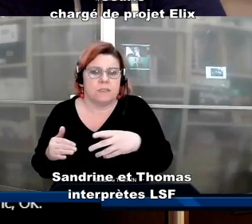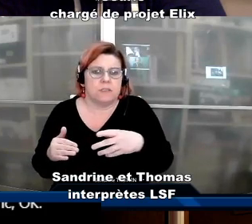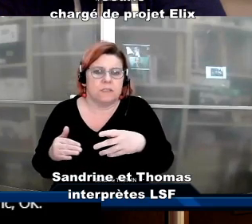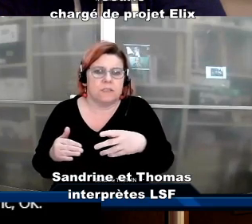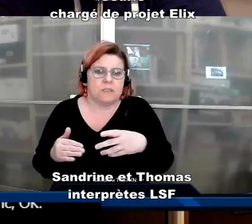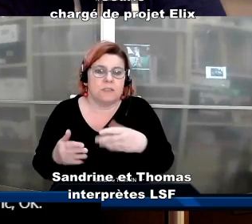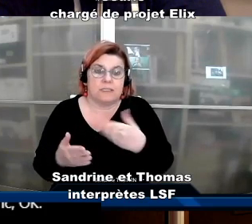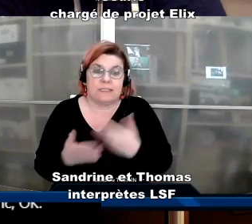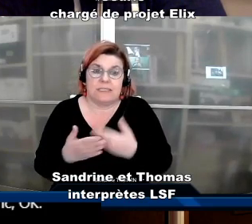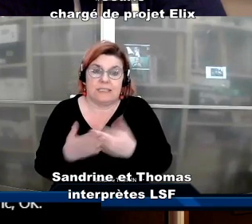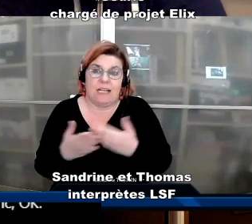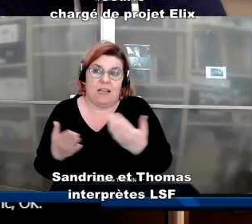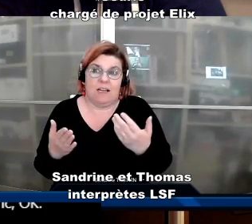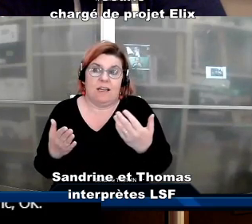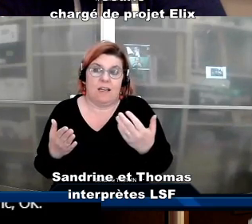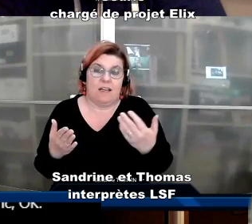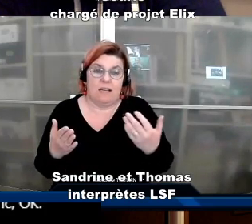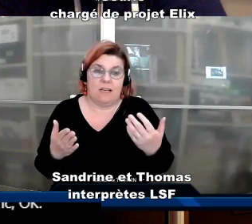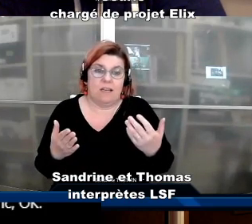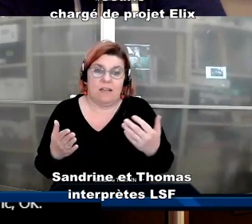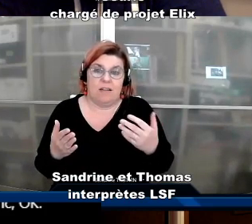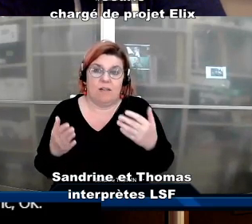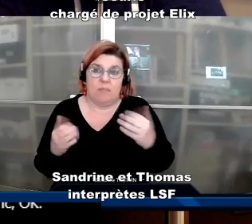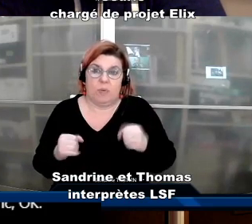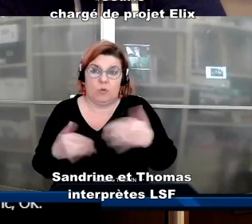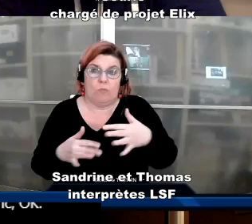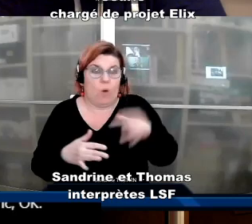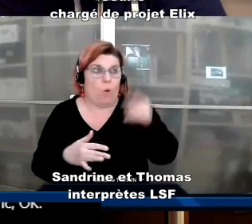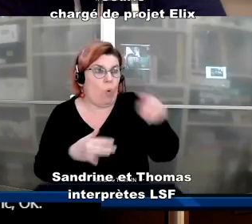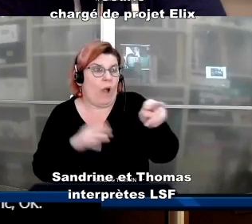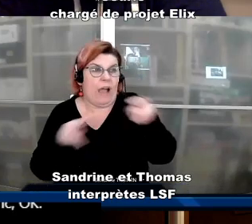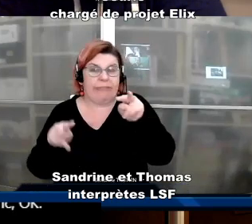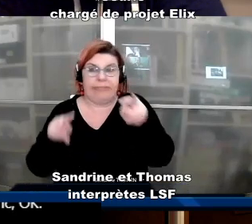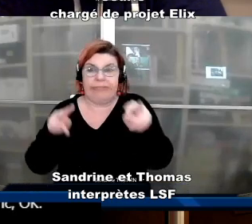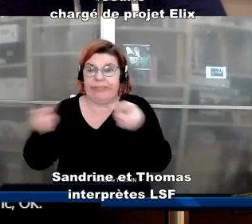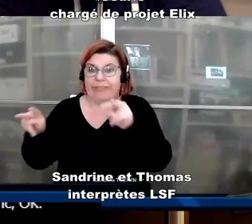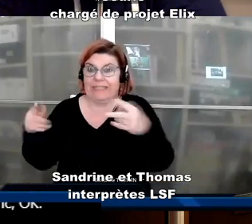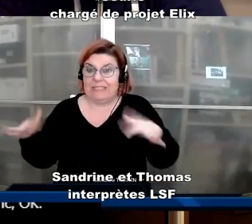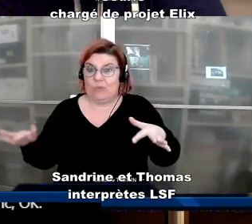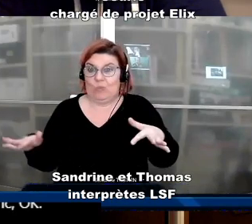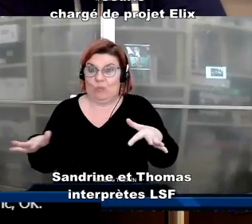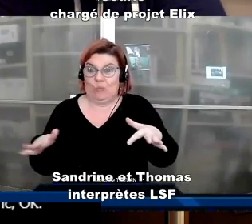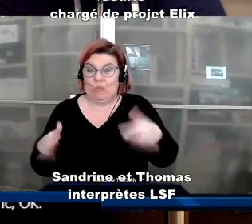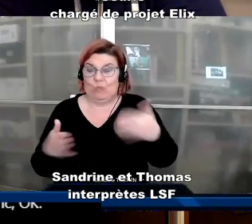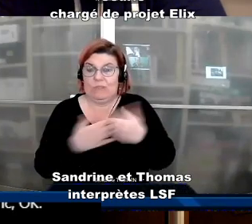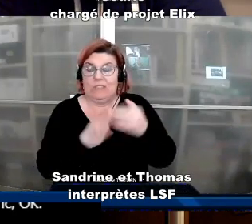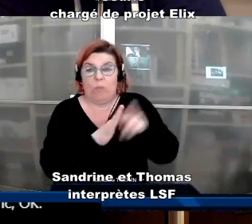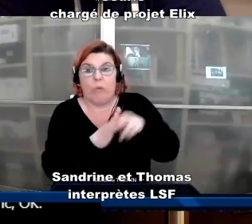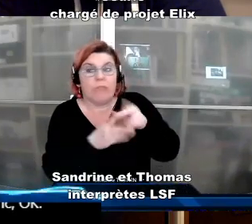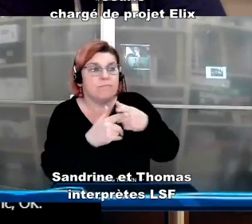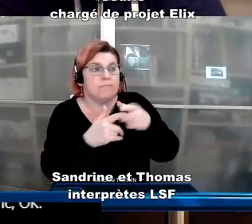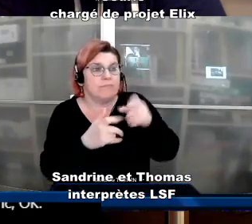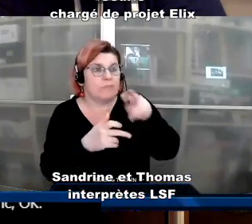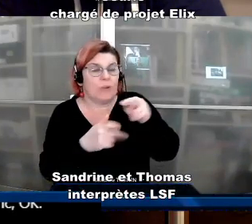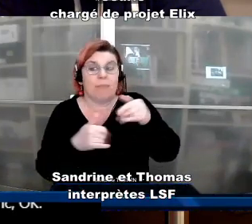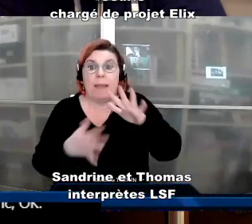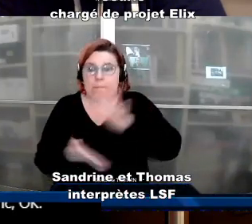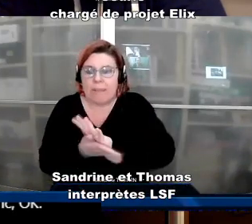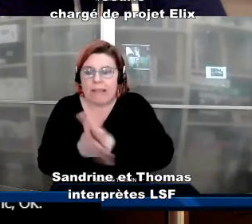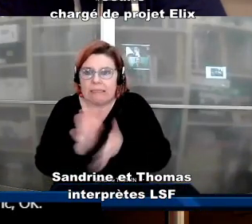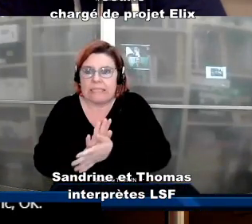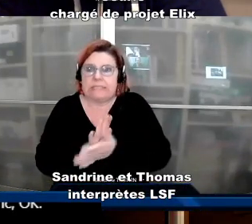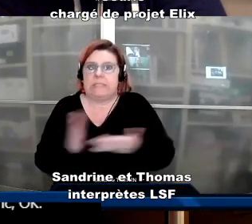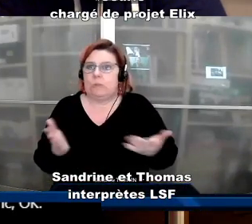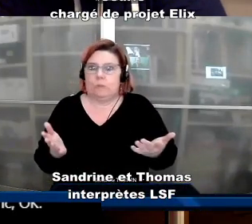On ne peut que consommer des médias ou des documentaires ou des choses qui parlent de langue des signes, mais pour pratiquer, en ce moment,